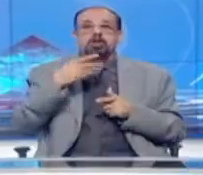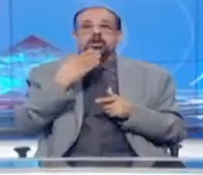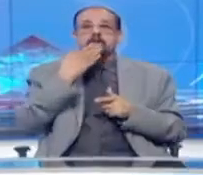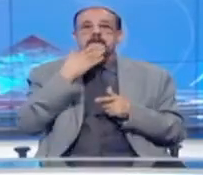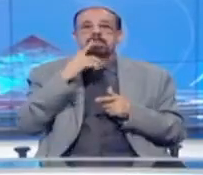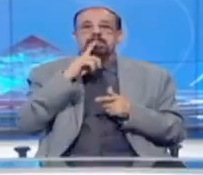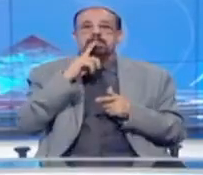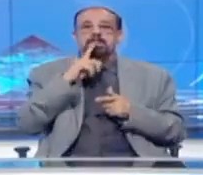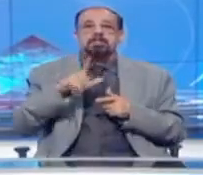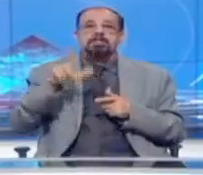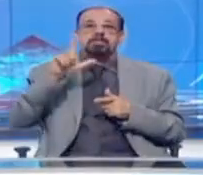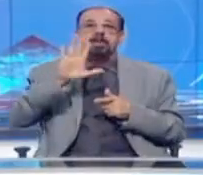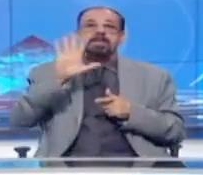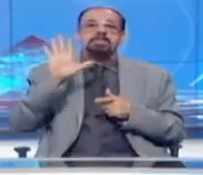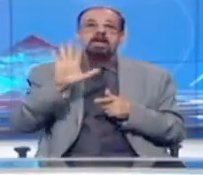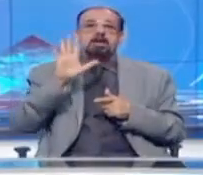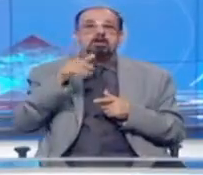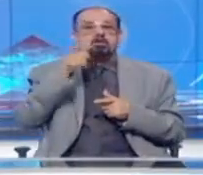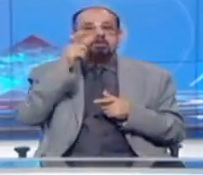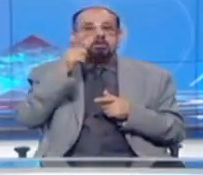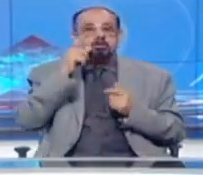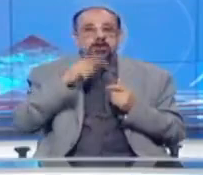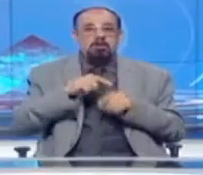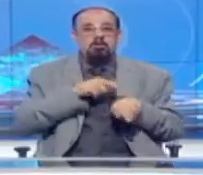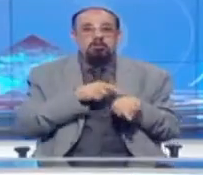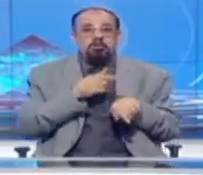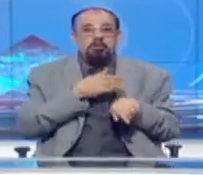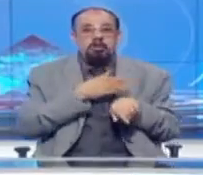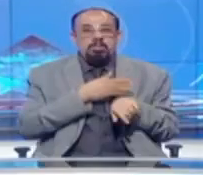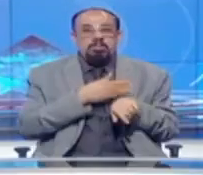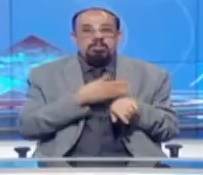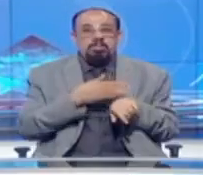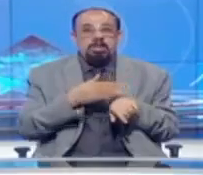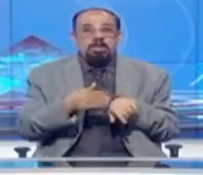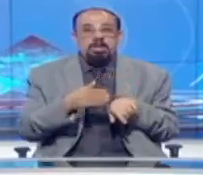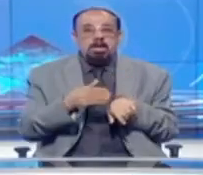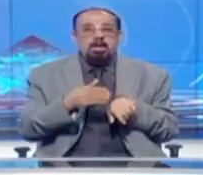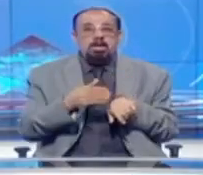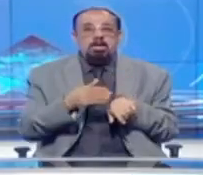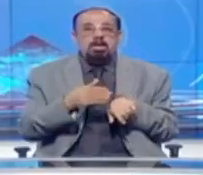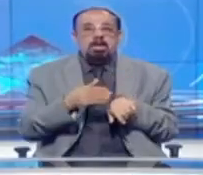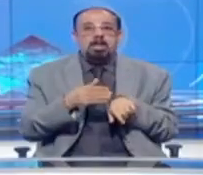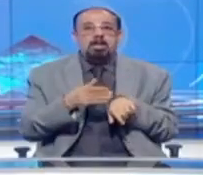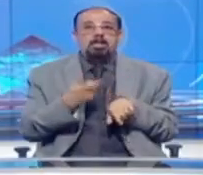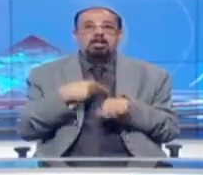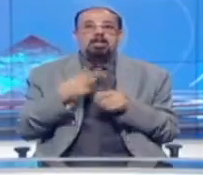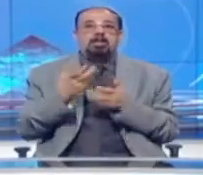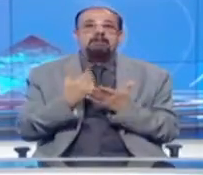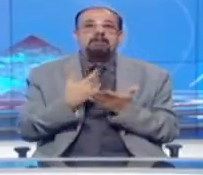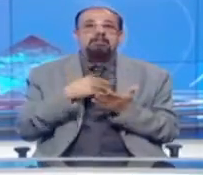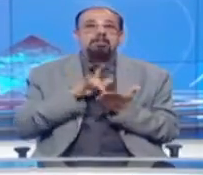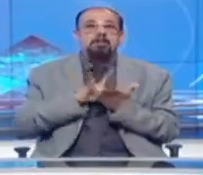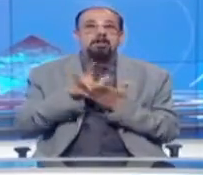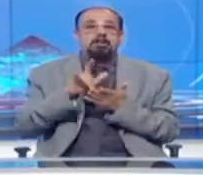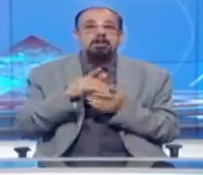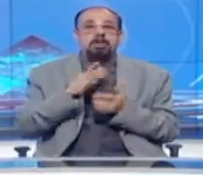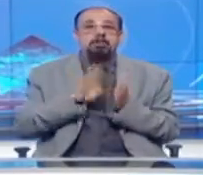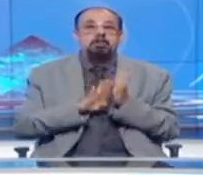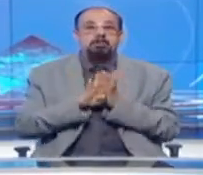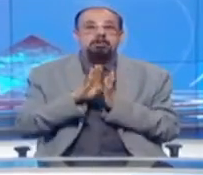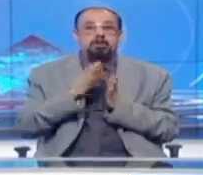الأوكراني فولودومير زيلينسكي زعماء الاتحاد الأوروبي من أن التأخر في تزويد بلاده بطائرات